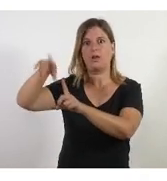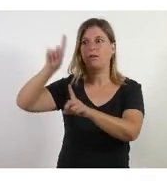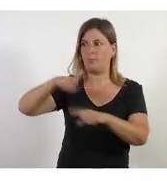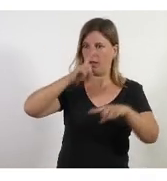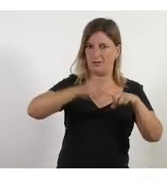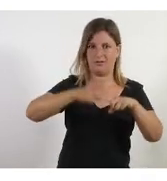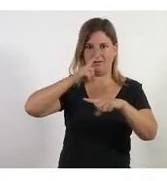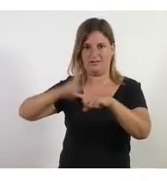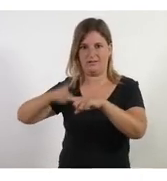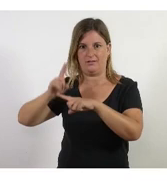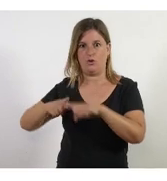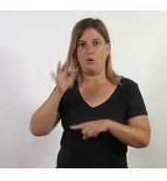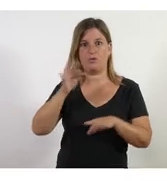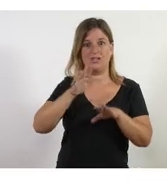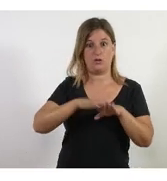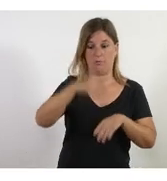elles.